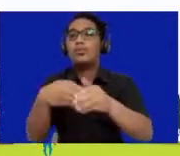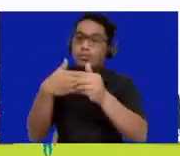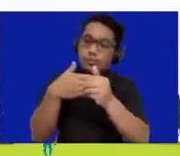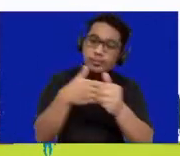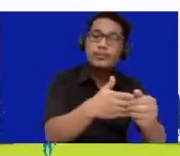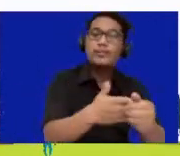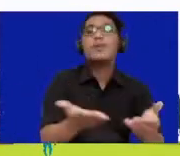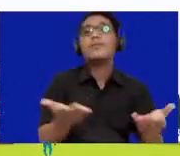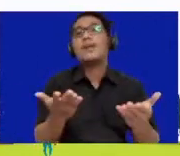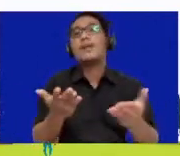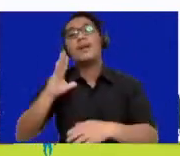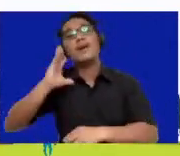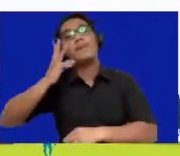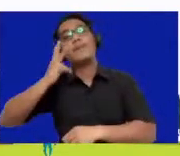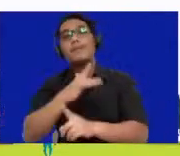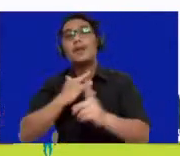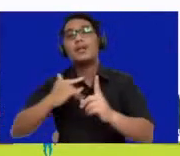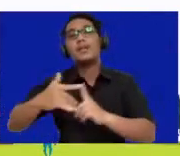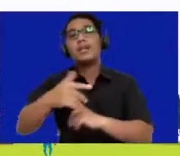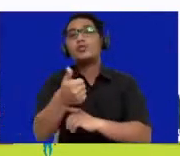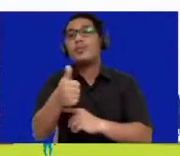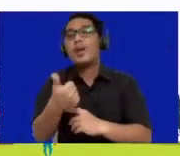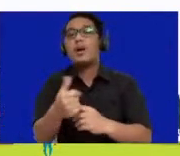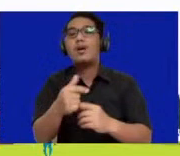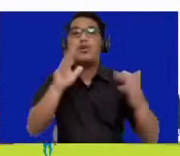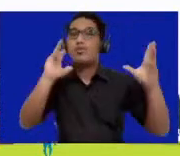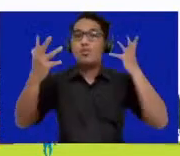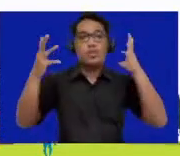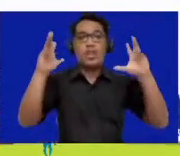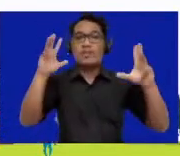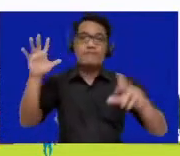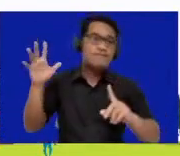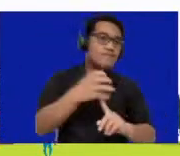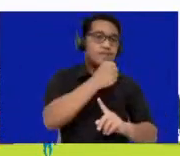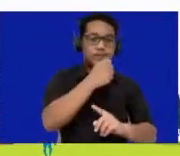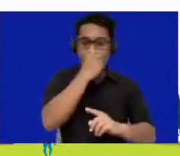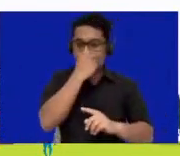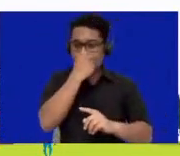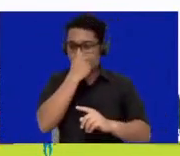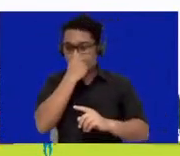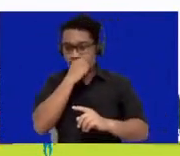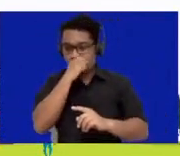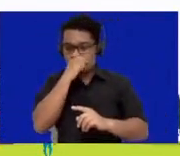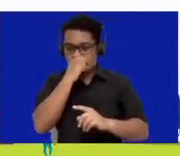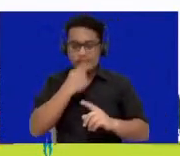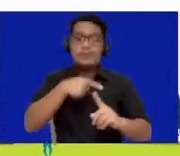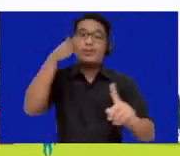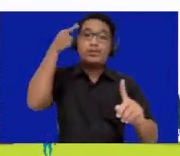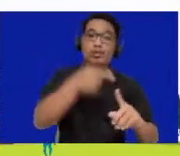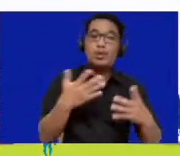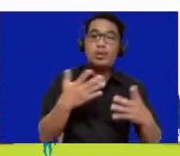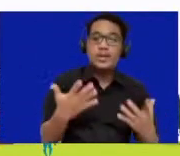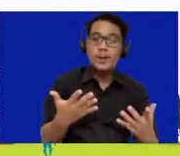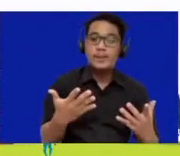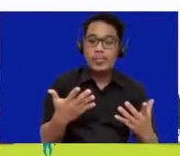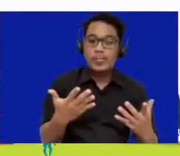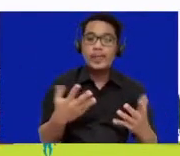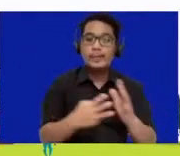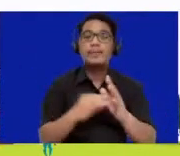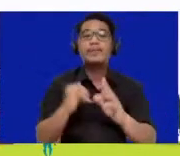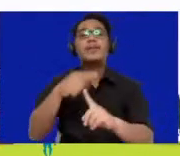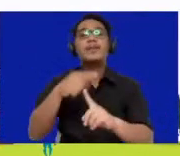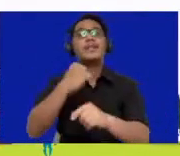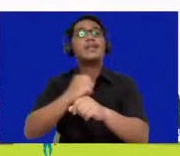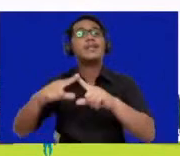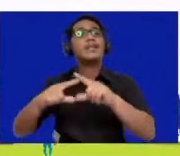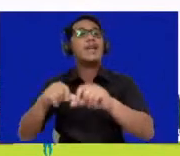masyarakat dalam upaya perwujudan hutan yang tujuannya adalah untuk mitigasi, ekonomi, ekologi,